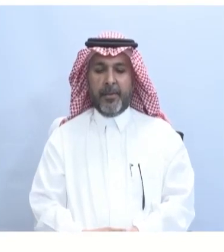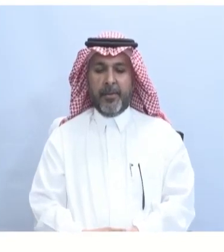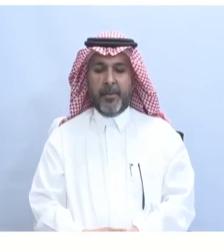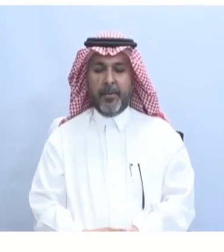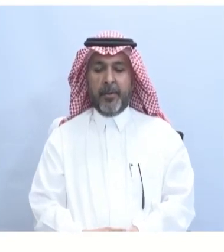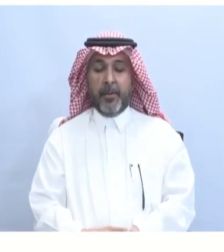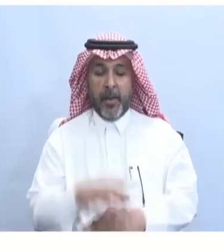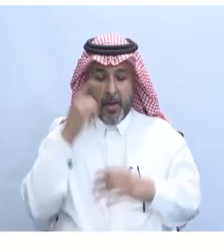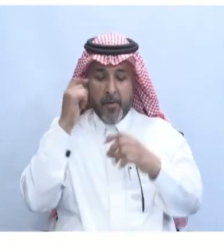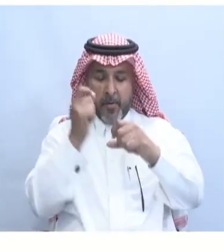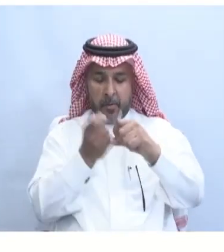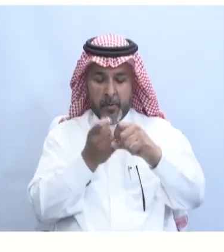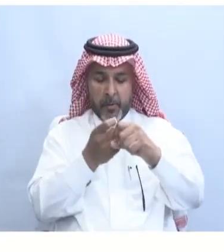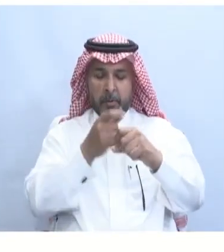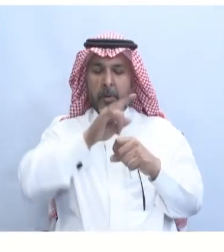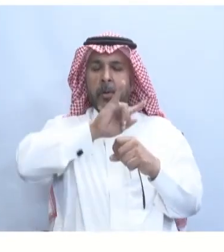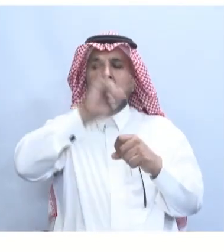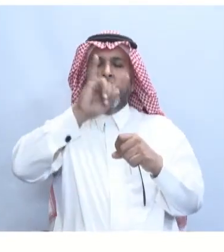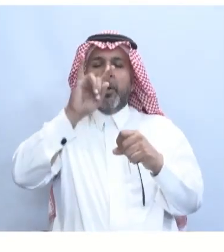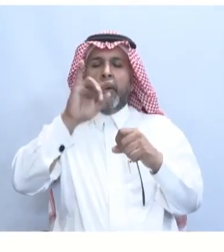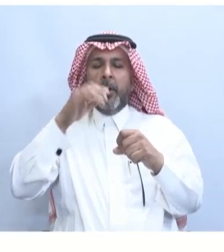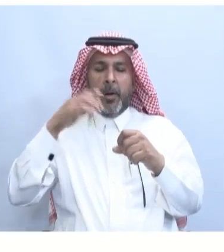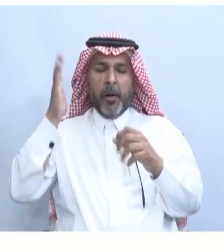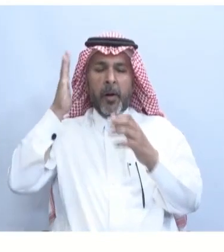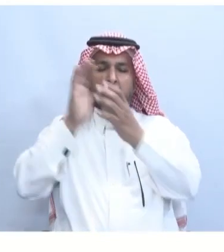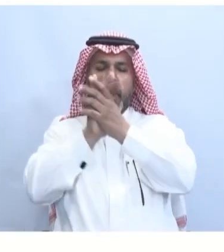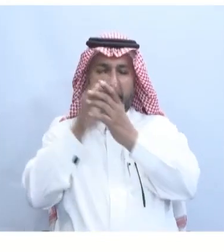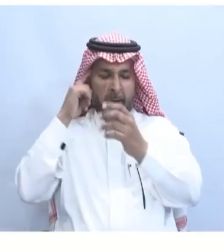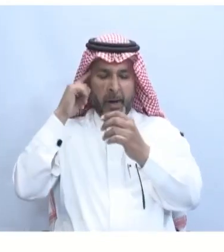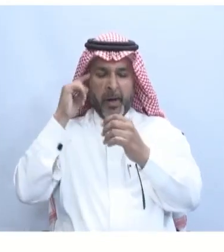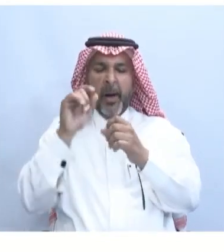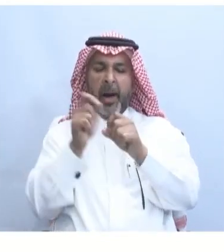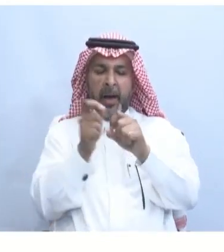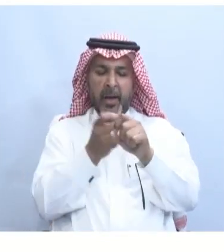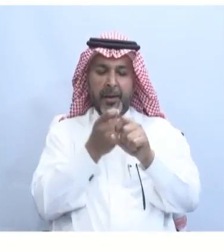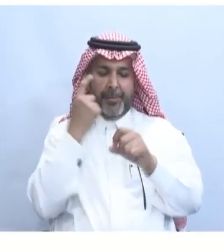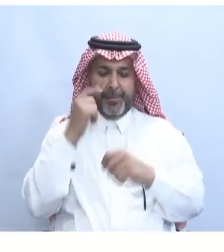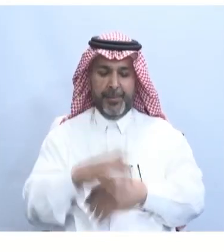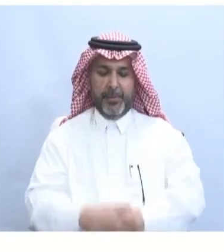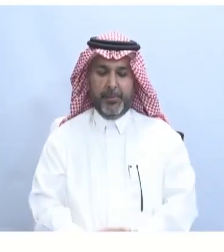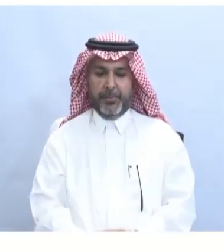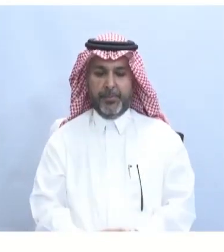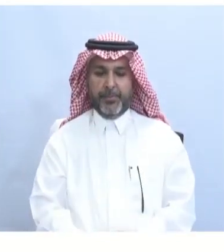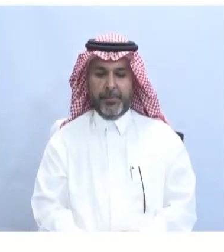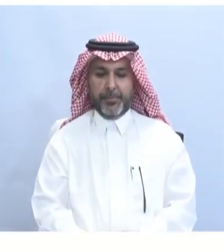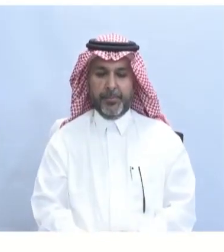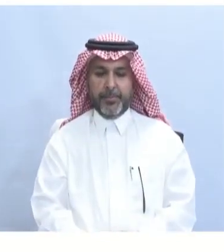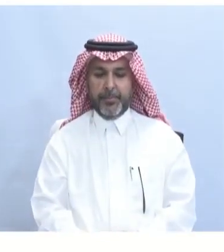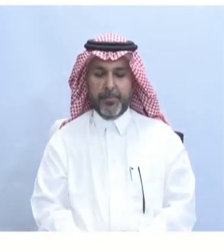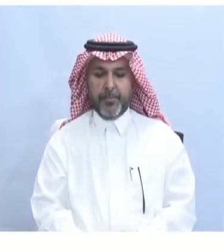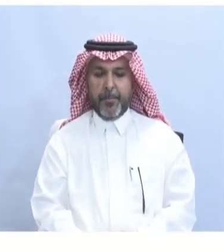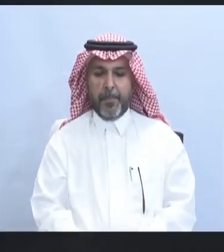لا اله الا الله محمدا رسول الله مع ذكر صنه سنه الاصدار اذا